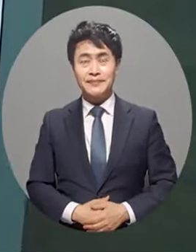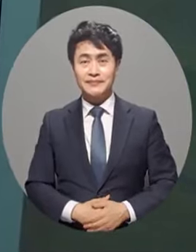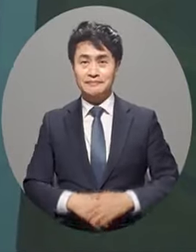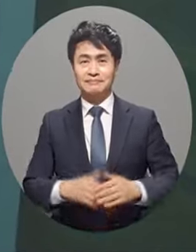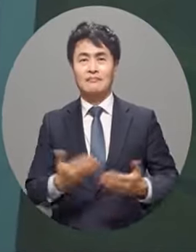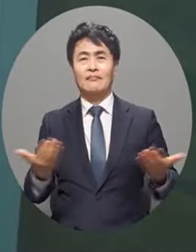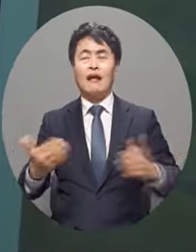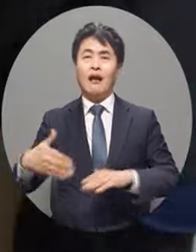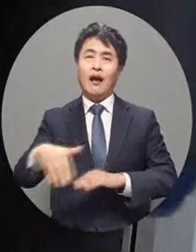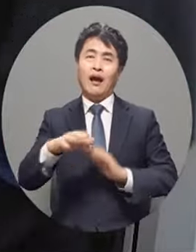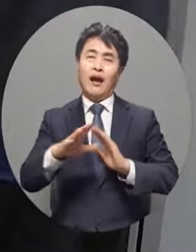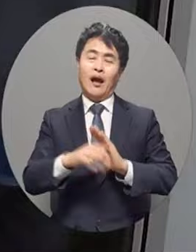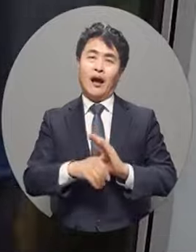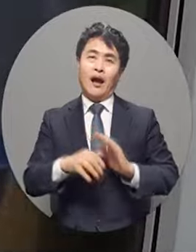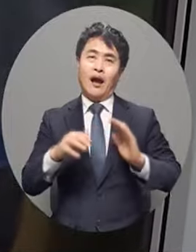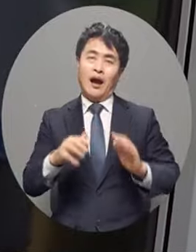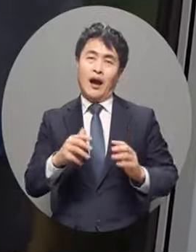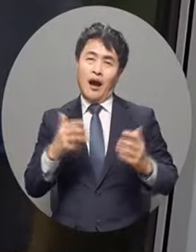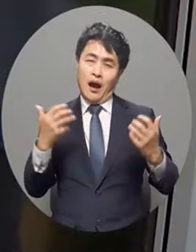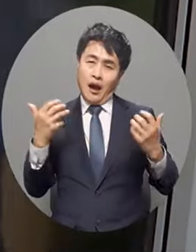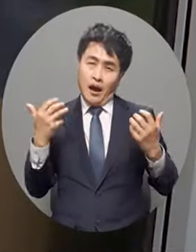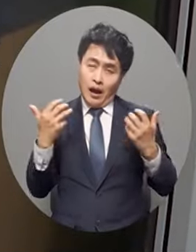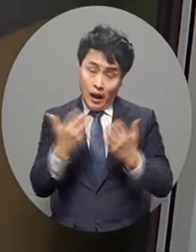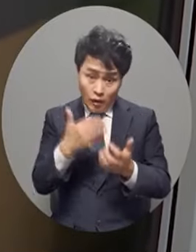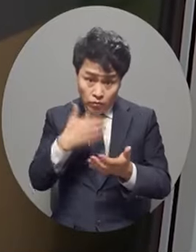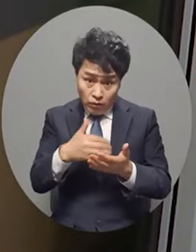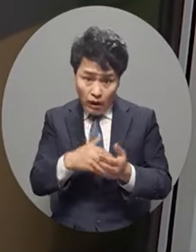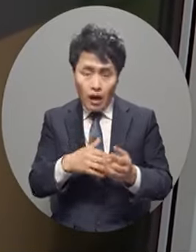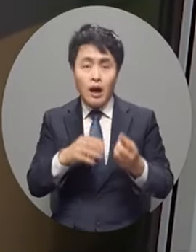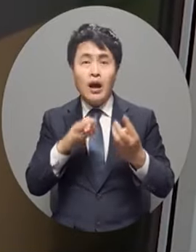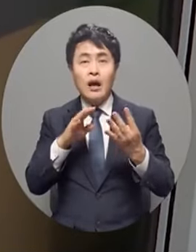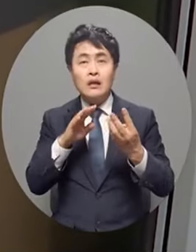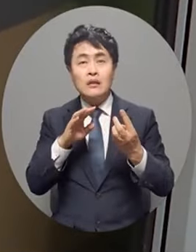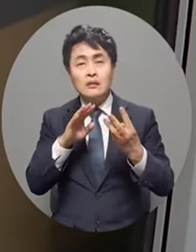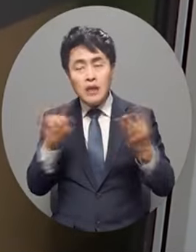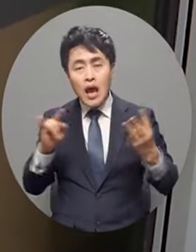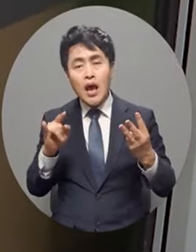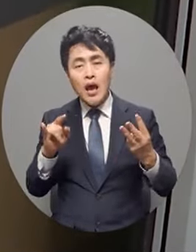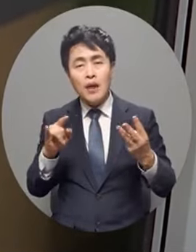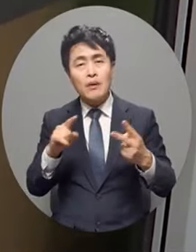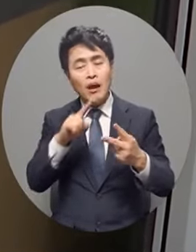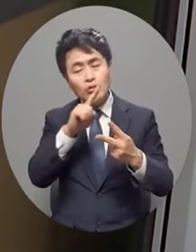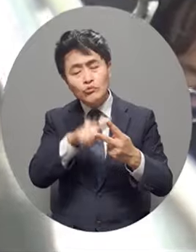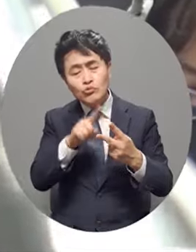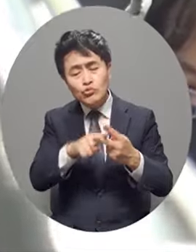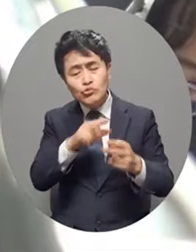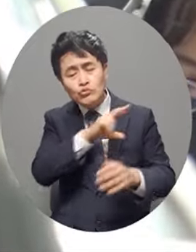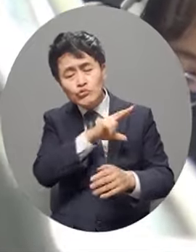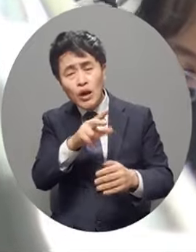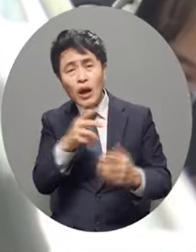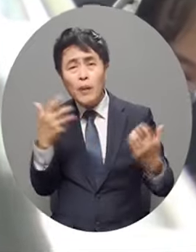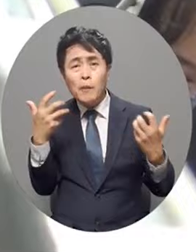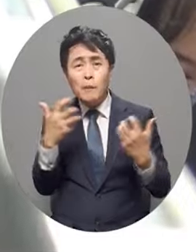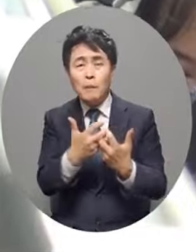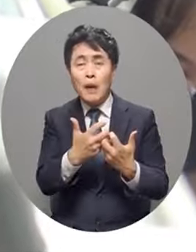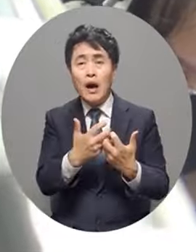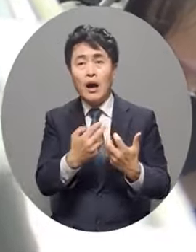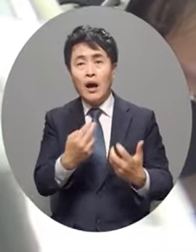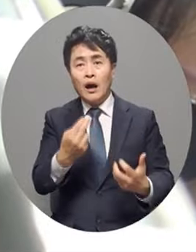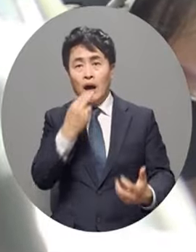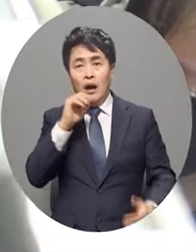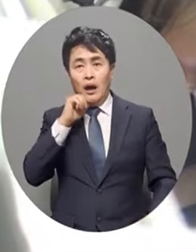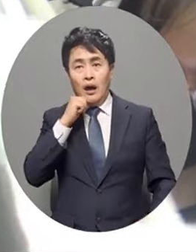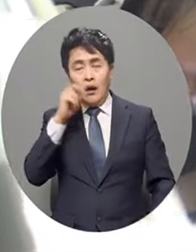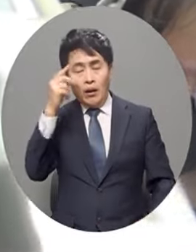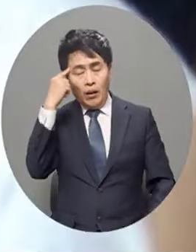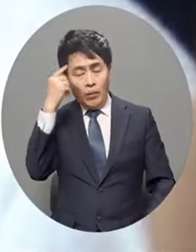출퇴근 시간마다 정원의 최대 3배 가까운 승객들이 2량짜리 전동차에 끼어타면서 호흡곤란으로 쓰러지는 등